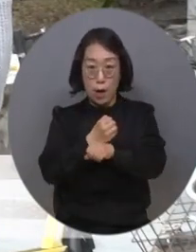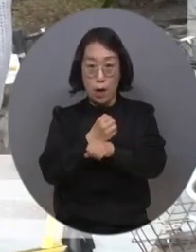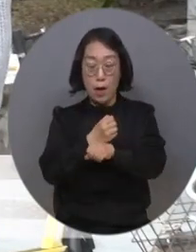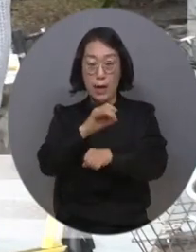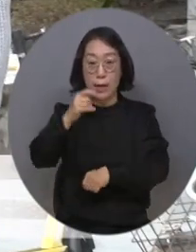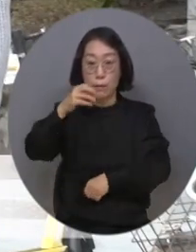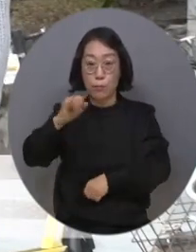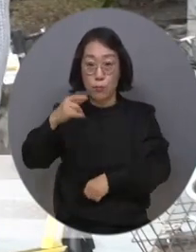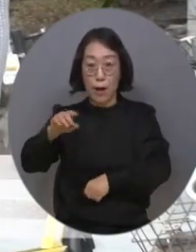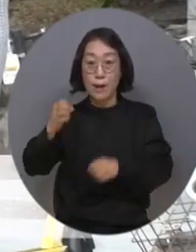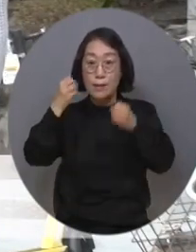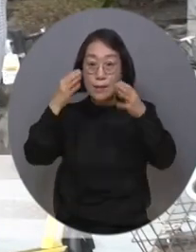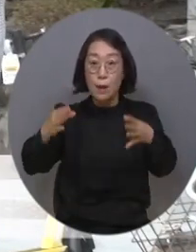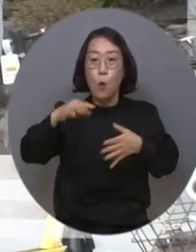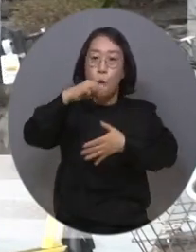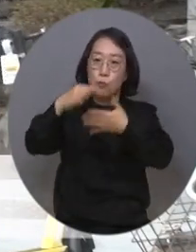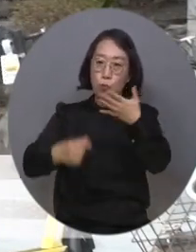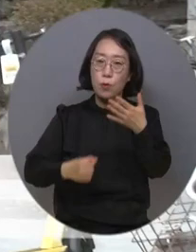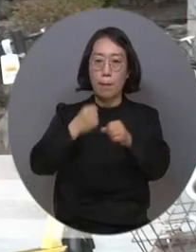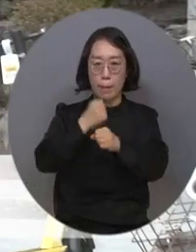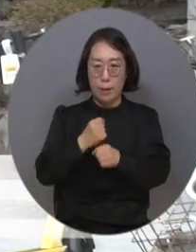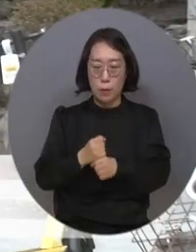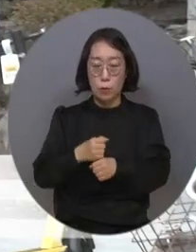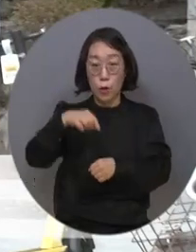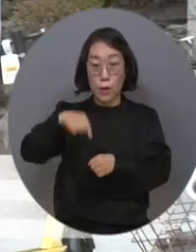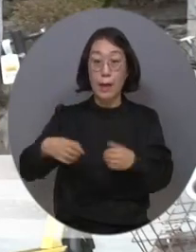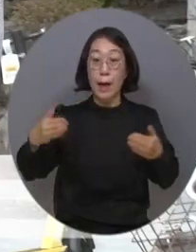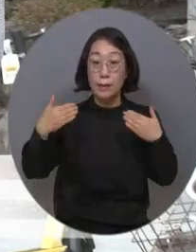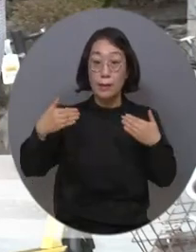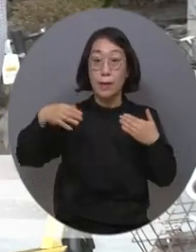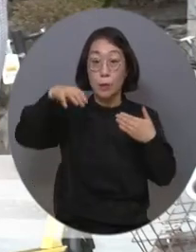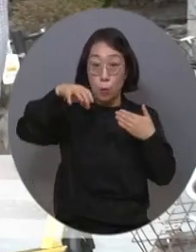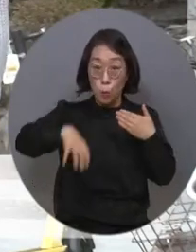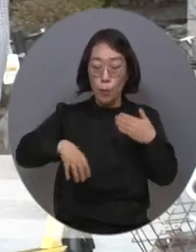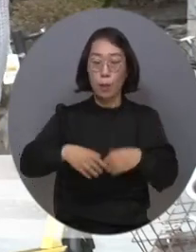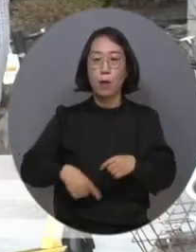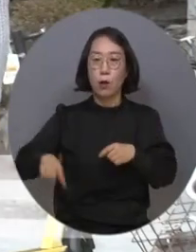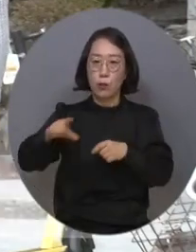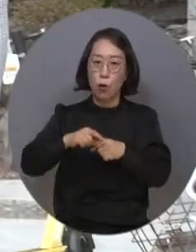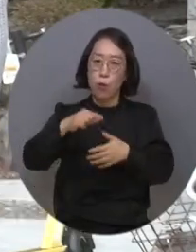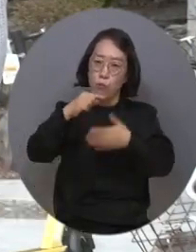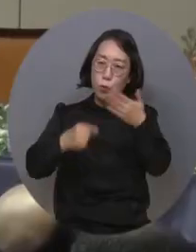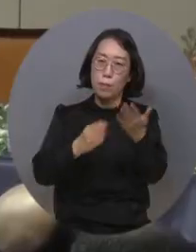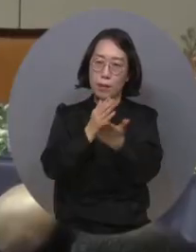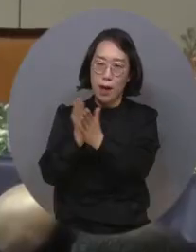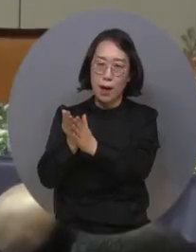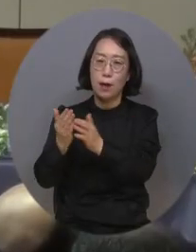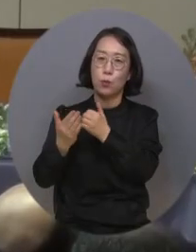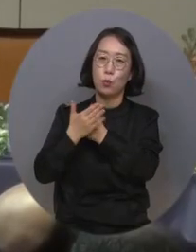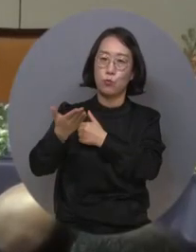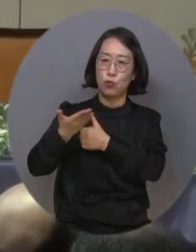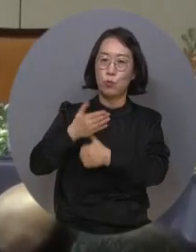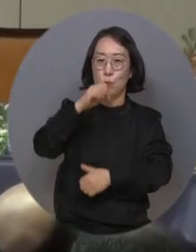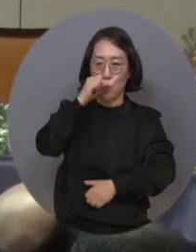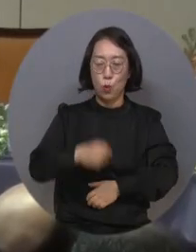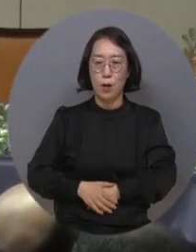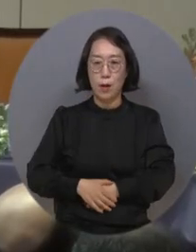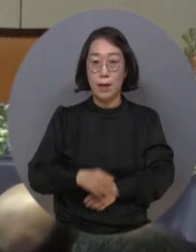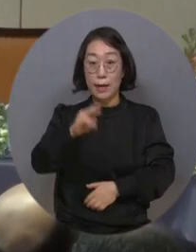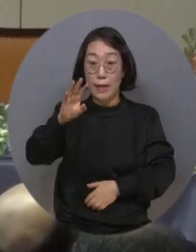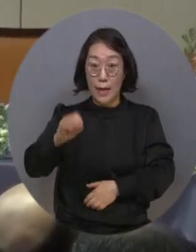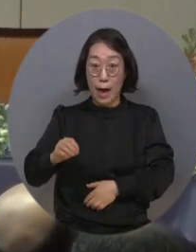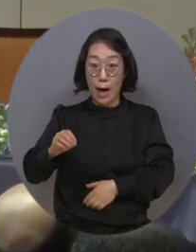가지 프로그램을 개설해서 전북대학교 학생들이 더 많은 것을 누릴 수 있도록 해주셨으면 좋겠습니다. 특히 이날 양호봉